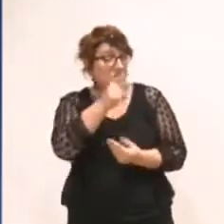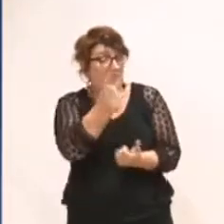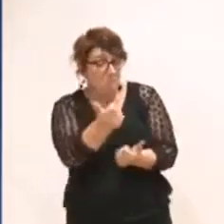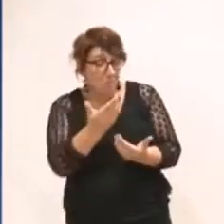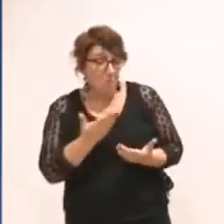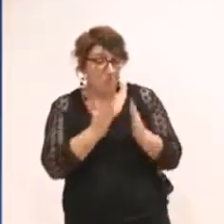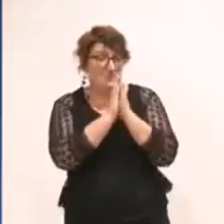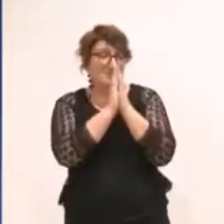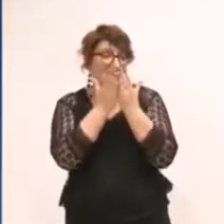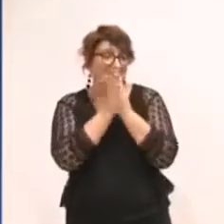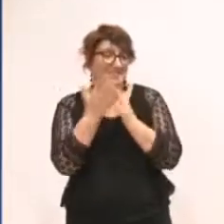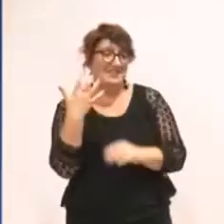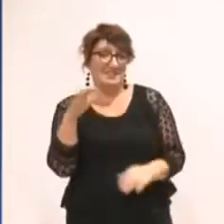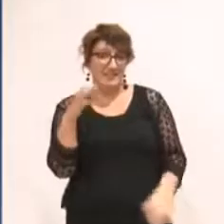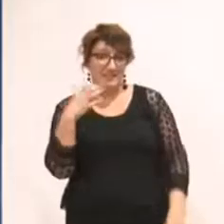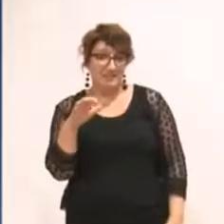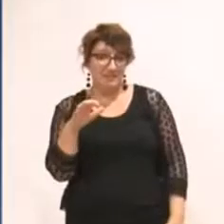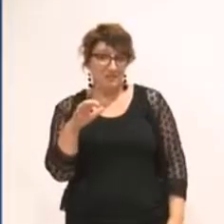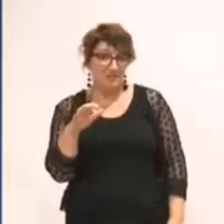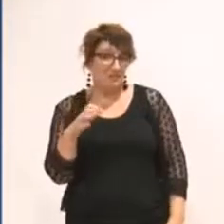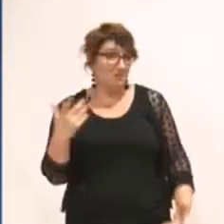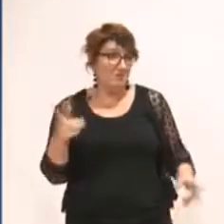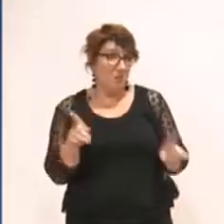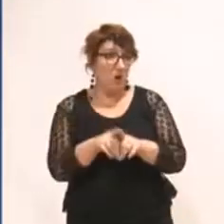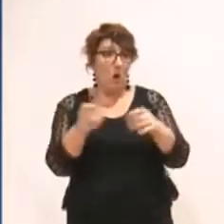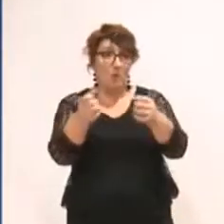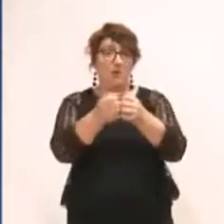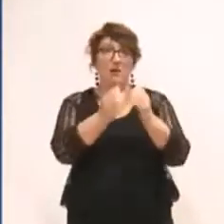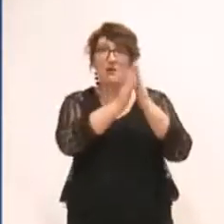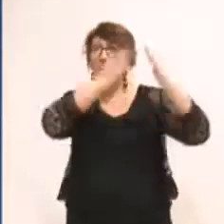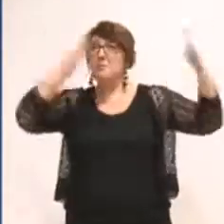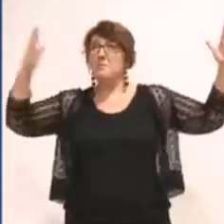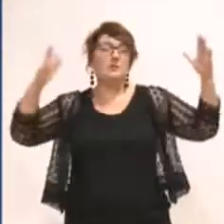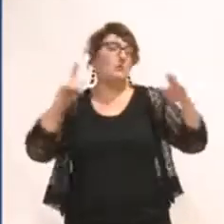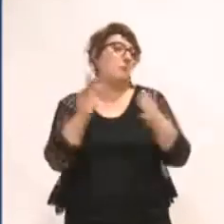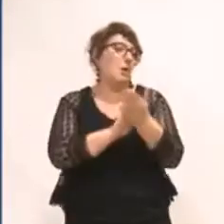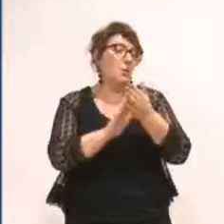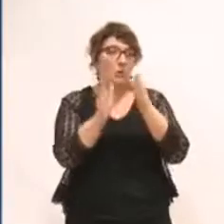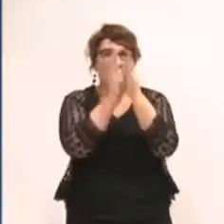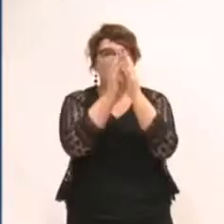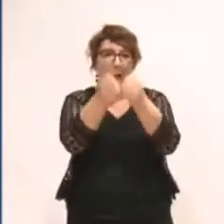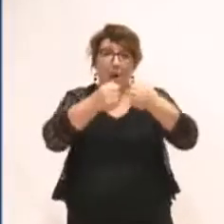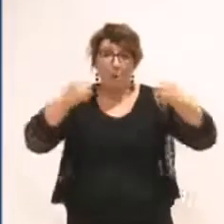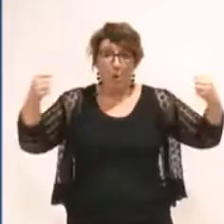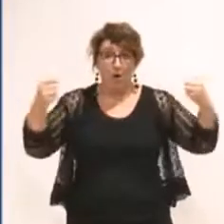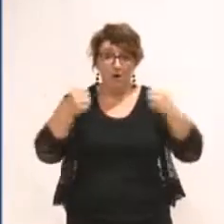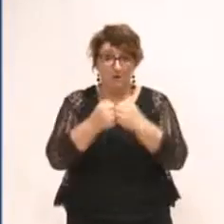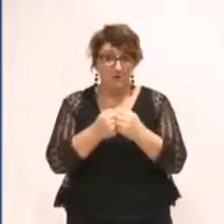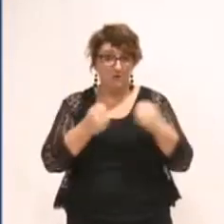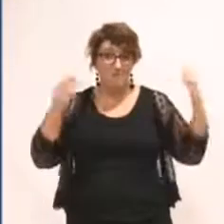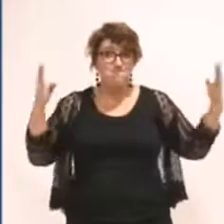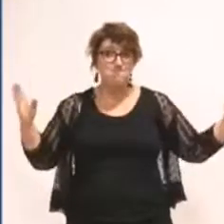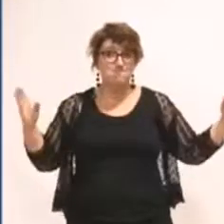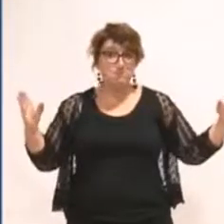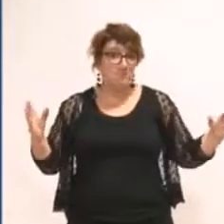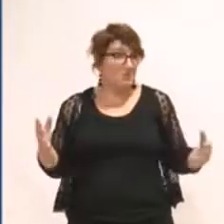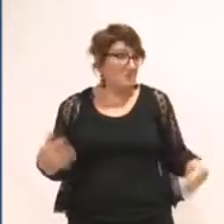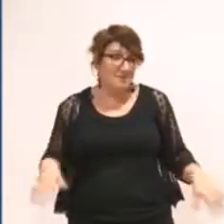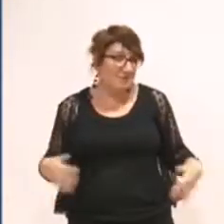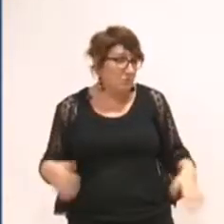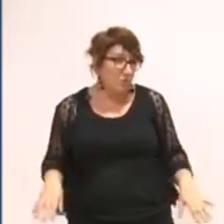quoi? C'est une grosse bibliothèque, une grosse armoire, pardon. Excusez-moi, une grosse armoire. Donc en fait, on est loin du